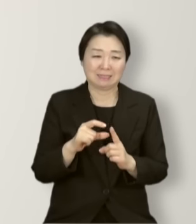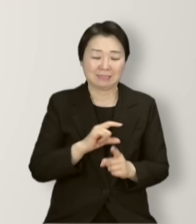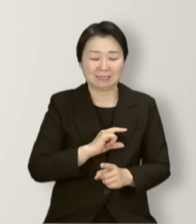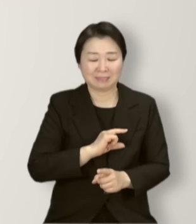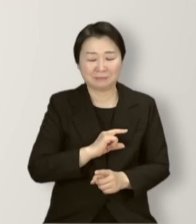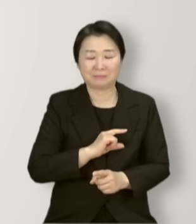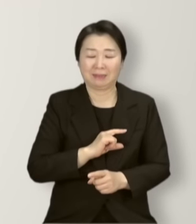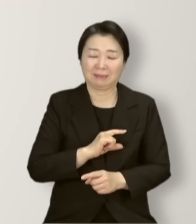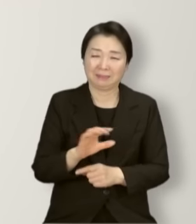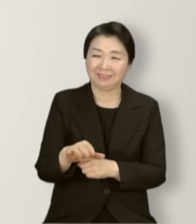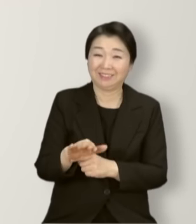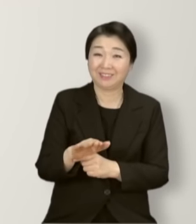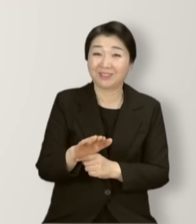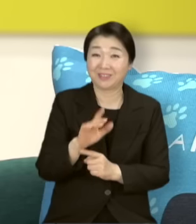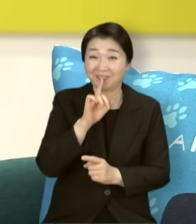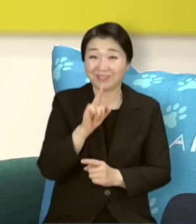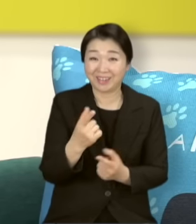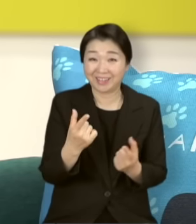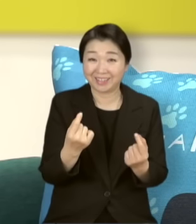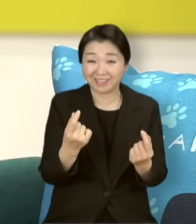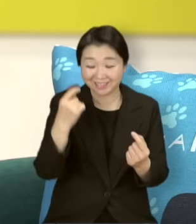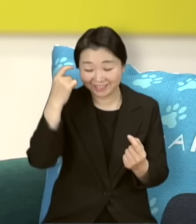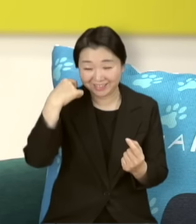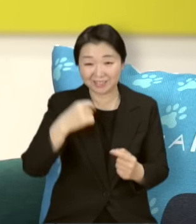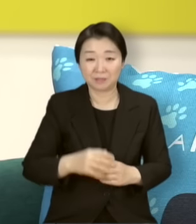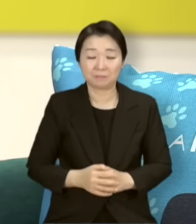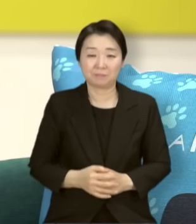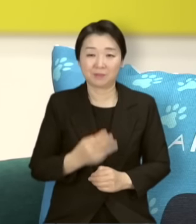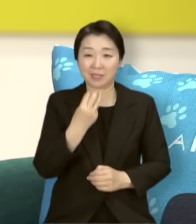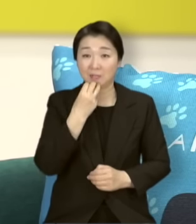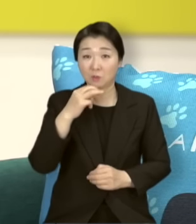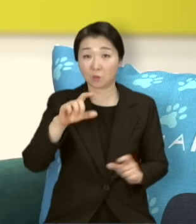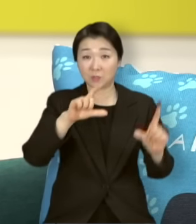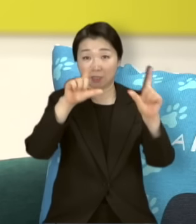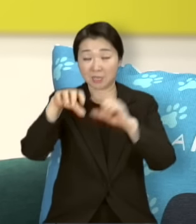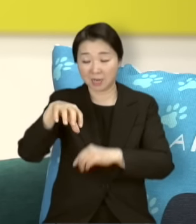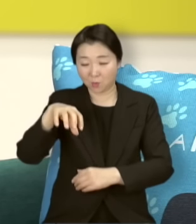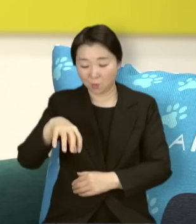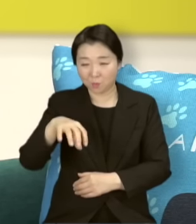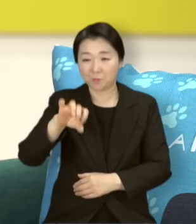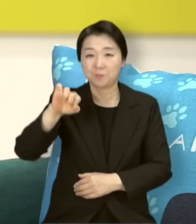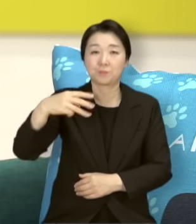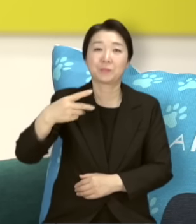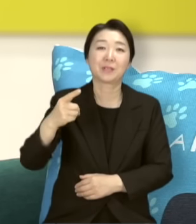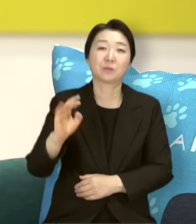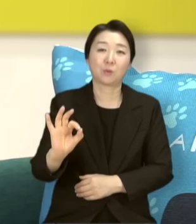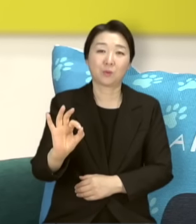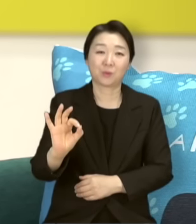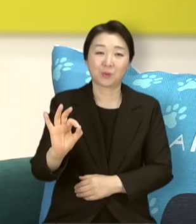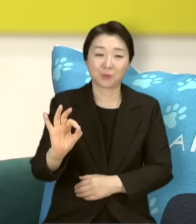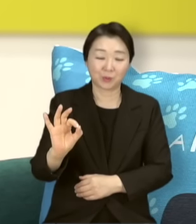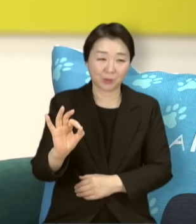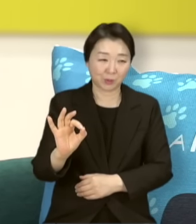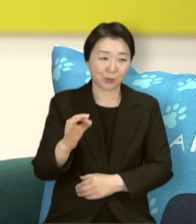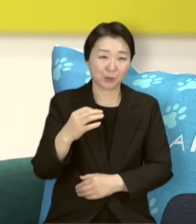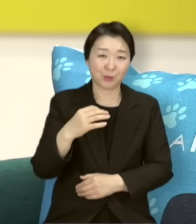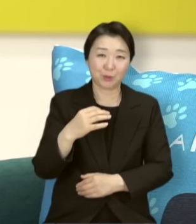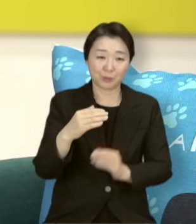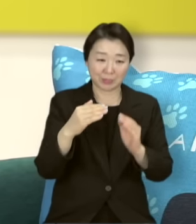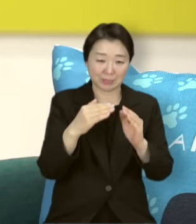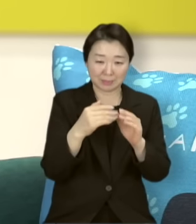네. 제가 서울에 필동에 살았는데 네. 우리 동네에 그 덕성 반점이라고